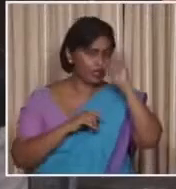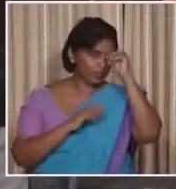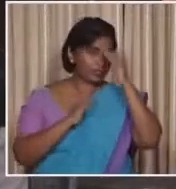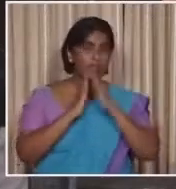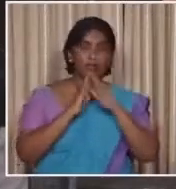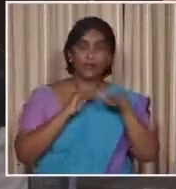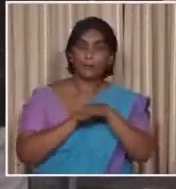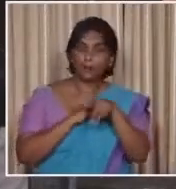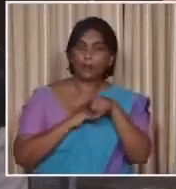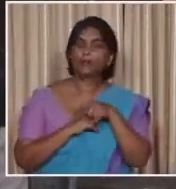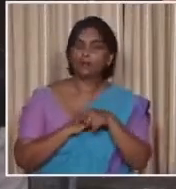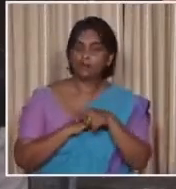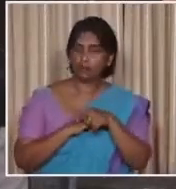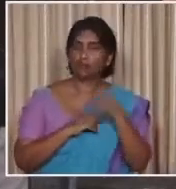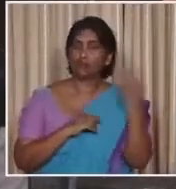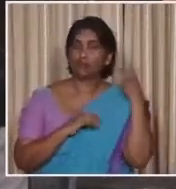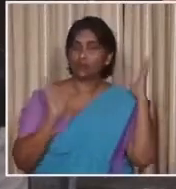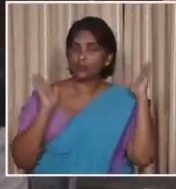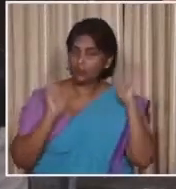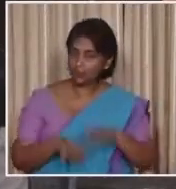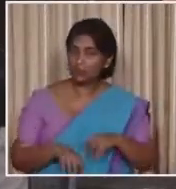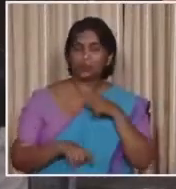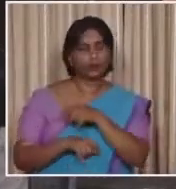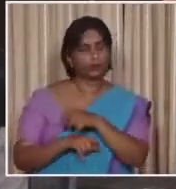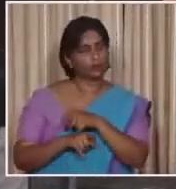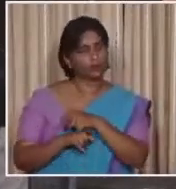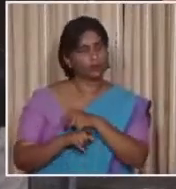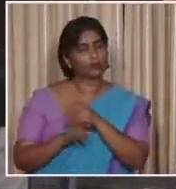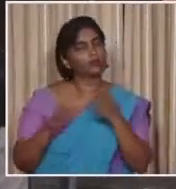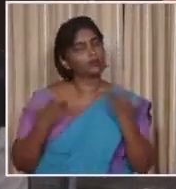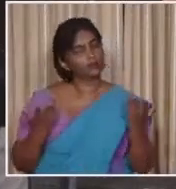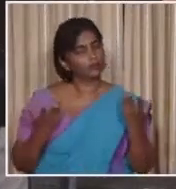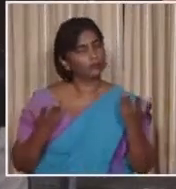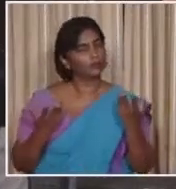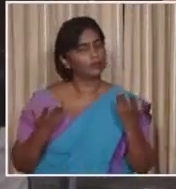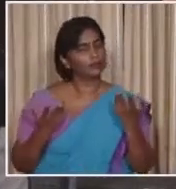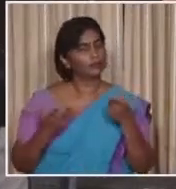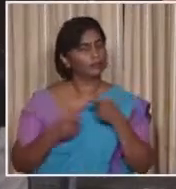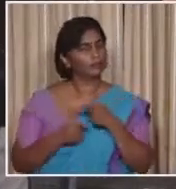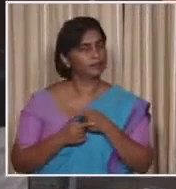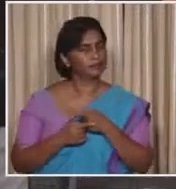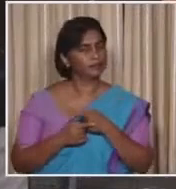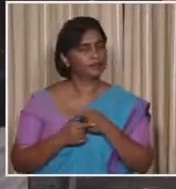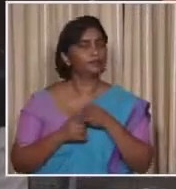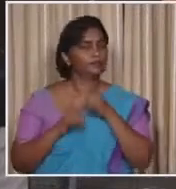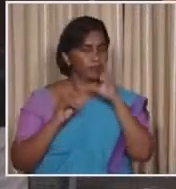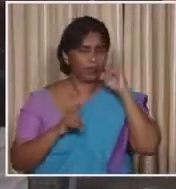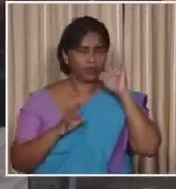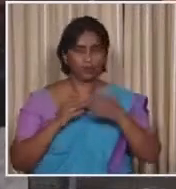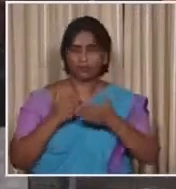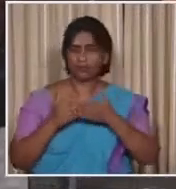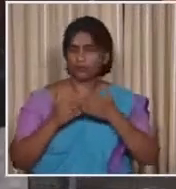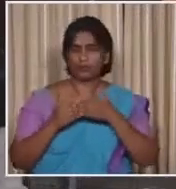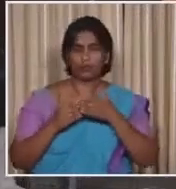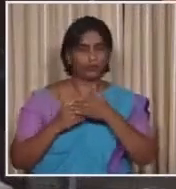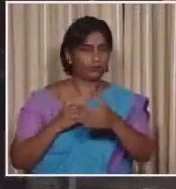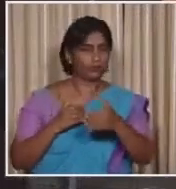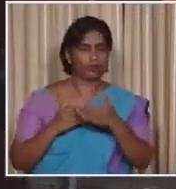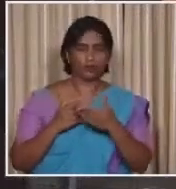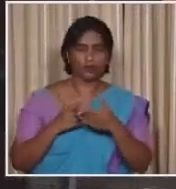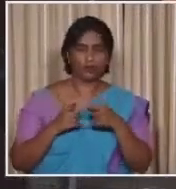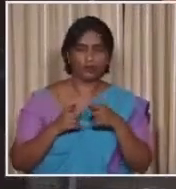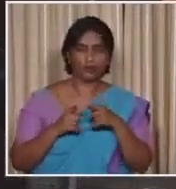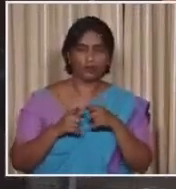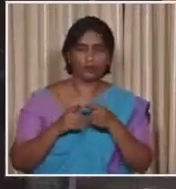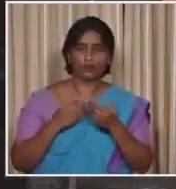ชังกัลิเล่มุสลิมผัลลีวาจิลกัลโวอาดาตตาเกะวาลัดการมาเกะอเมกเก็บปัดกัน